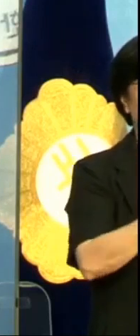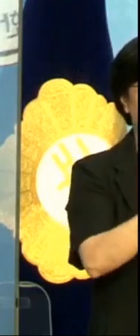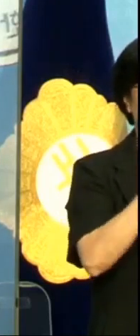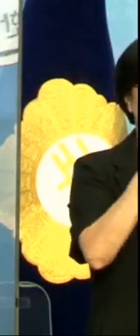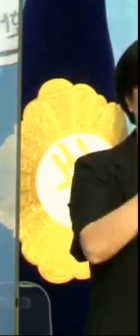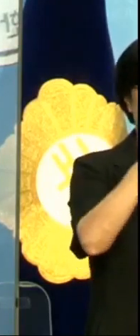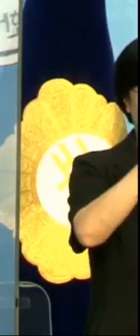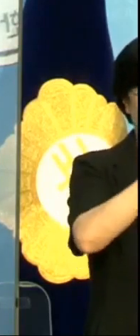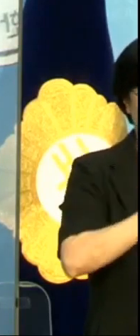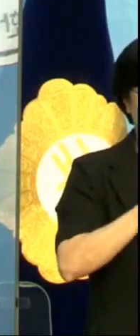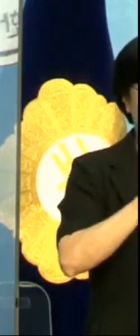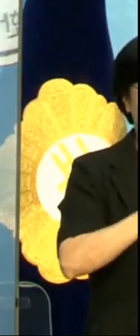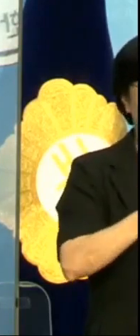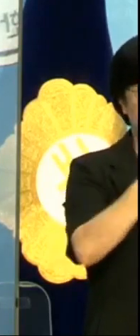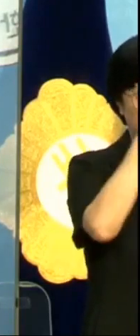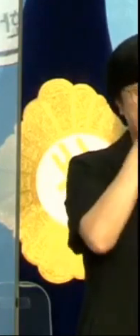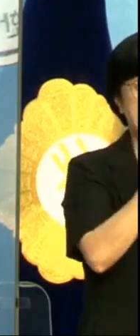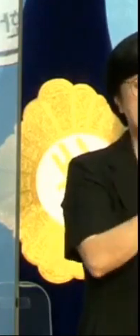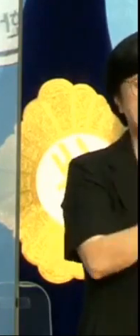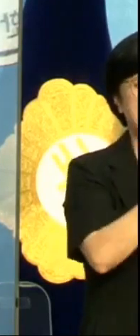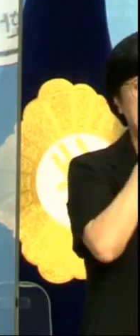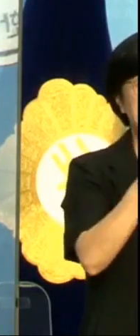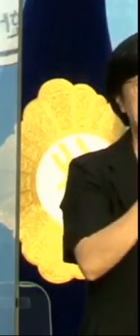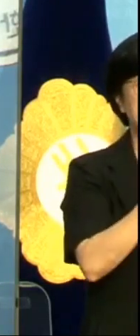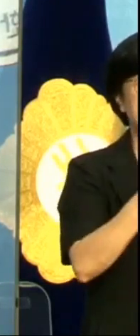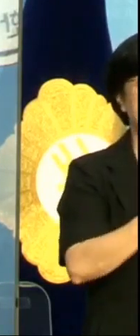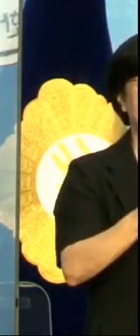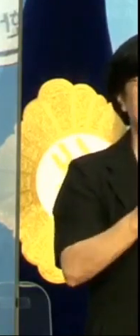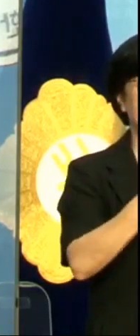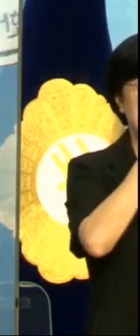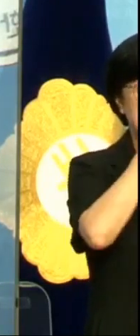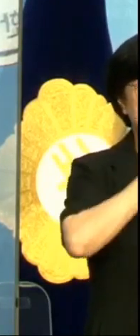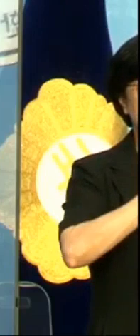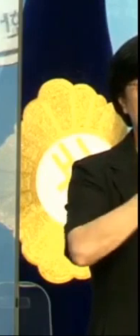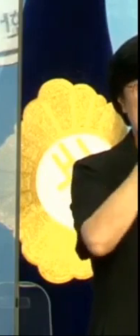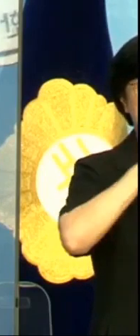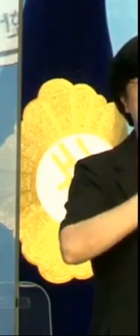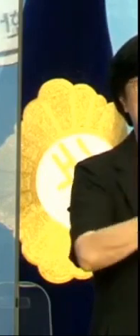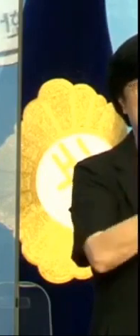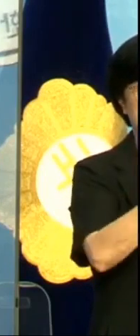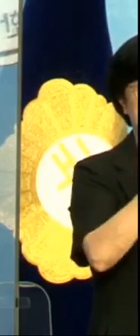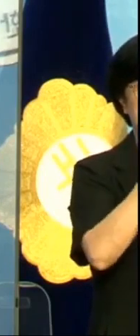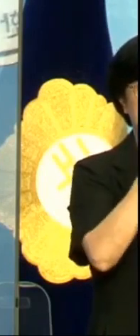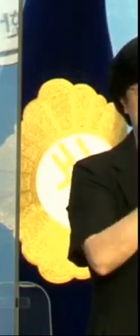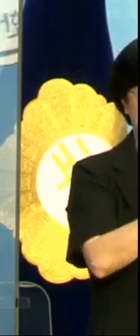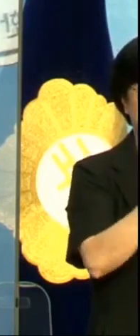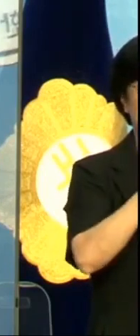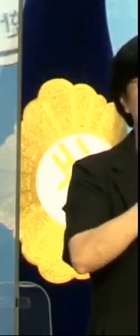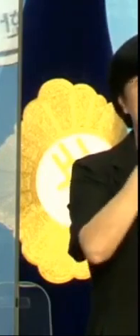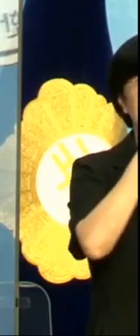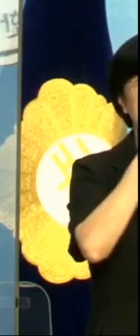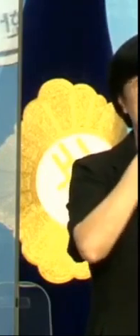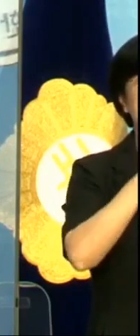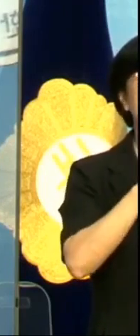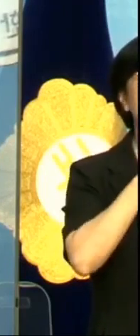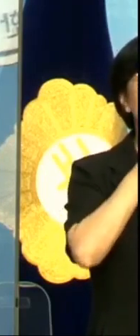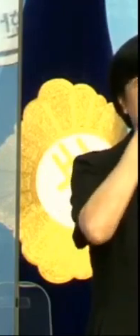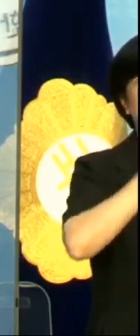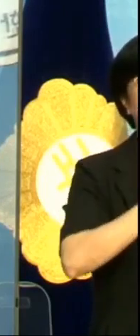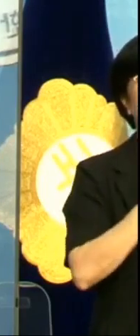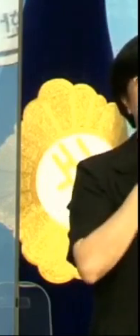는 공직자윤리법 있으나 이에 중 돌 방지에 관한 선언적 주종 만 두고 있어 그 실효성이 적었습니다